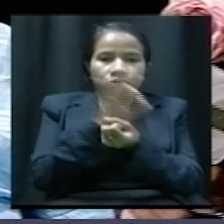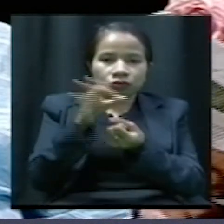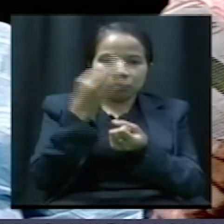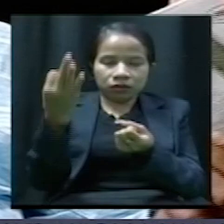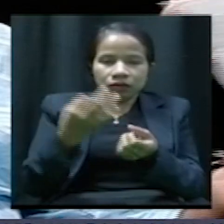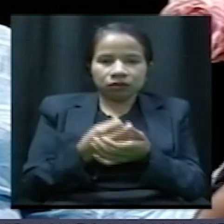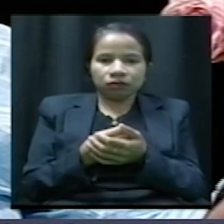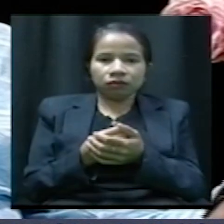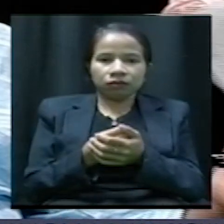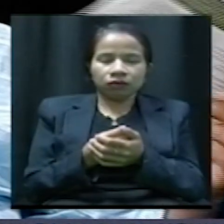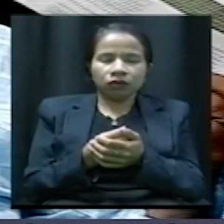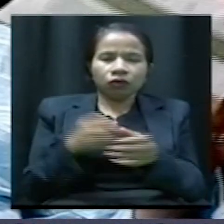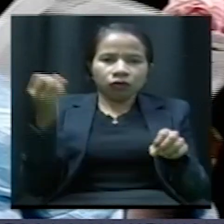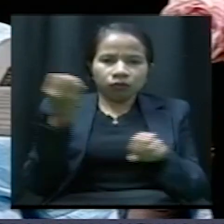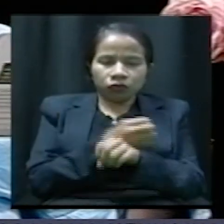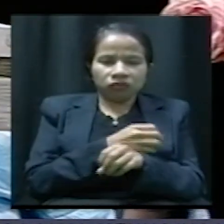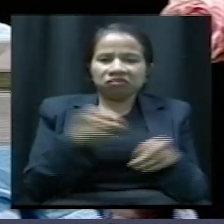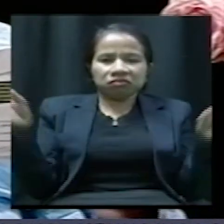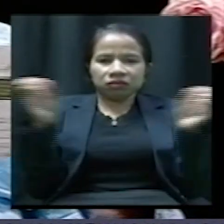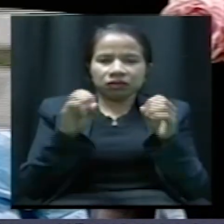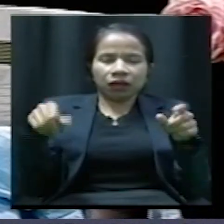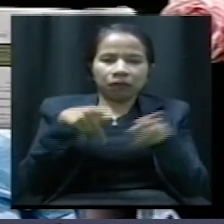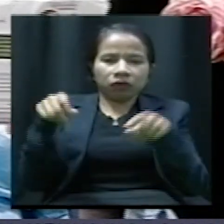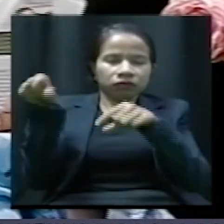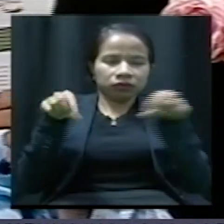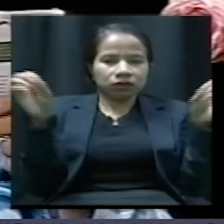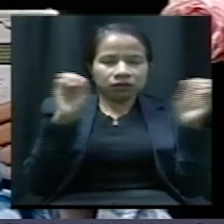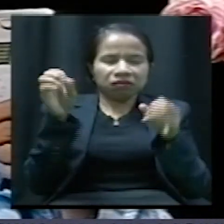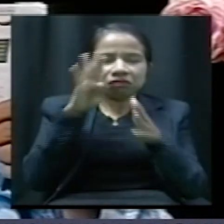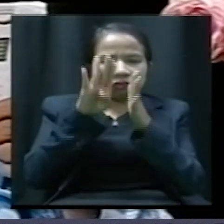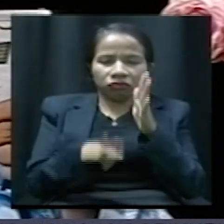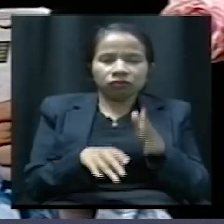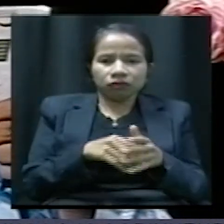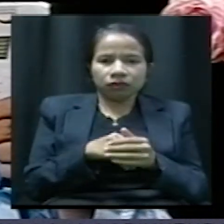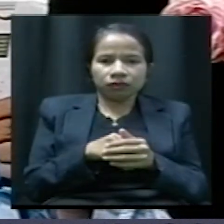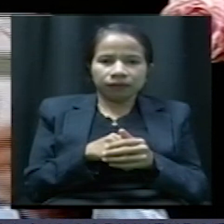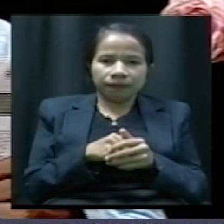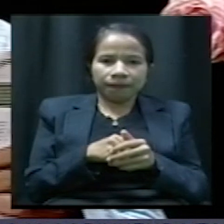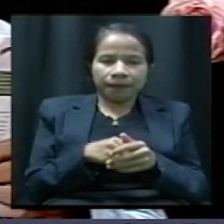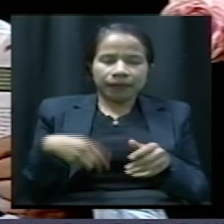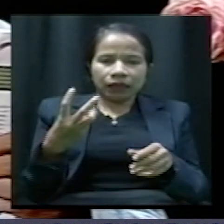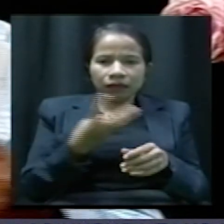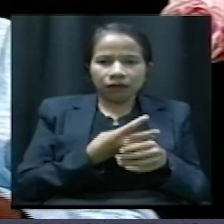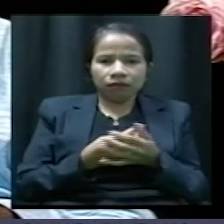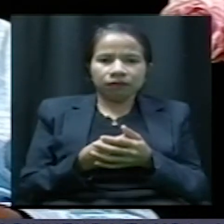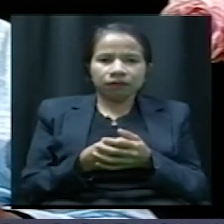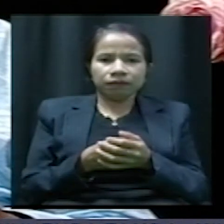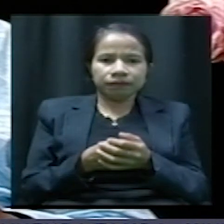ansane oportunidade vai ser semakin lah ya, semakin menos, aumenta menos tan. Depois, kami